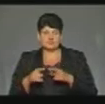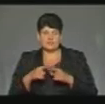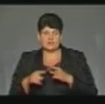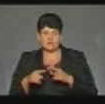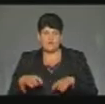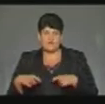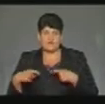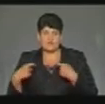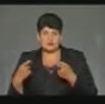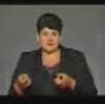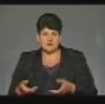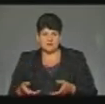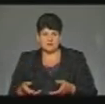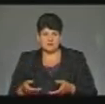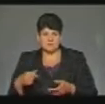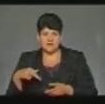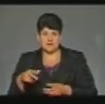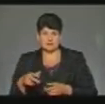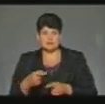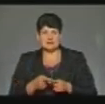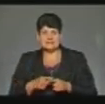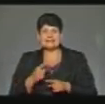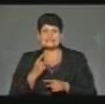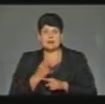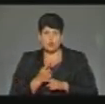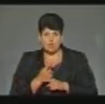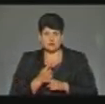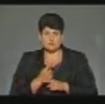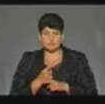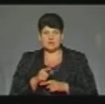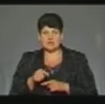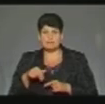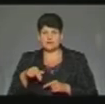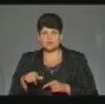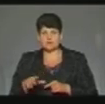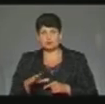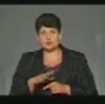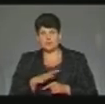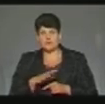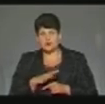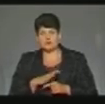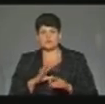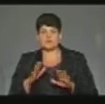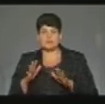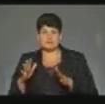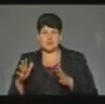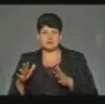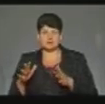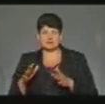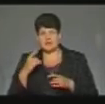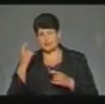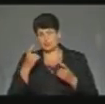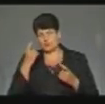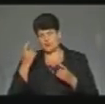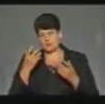на пішохідний перехід. Це заборонено. От. І пішоходи, як бувають випадки, це не в алкогольному